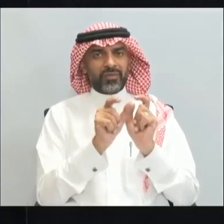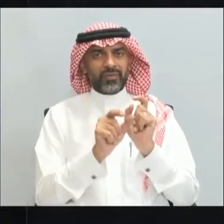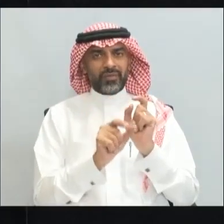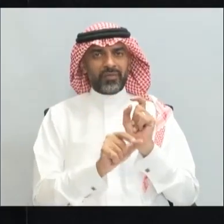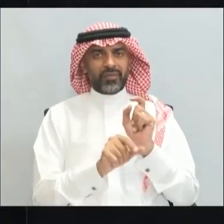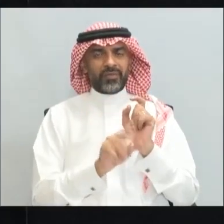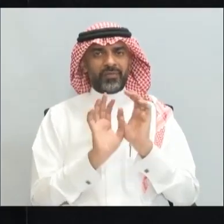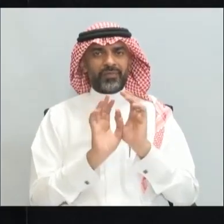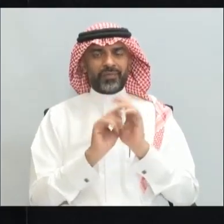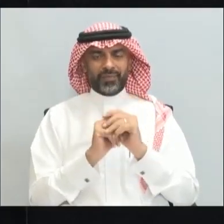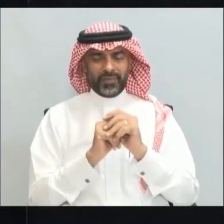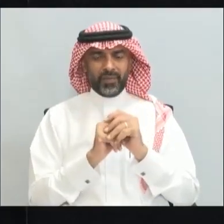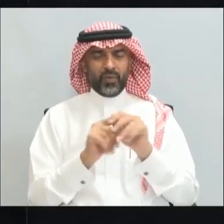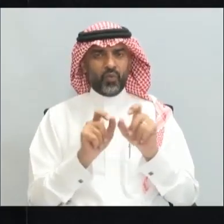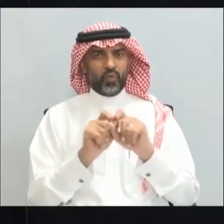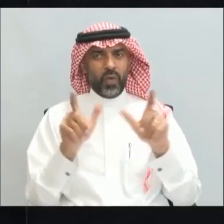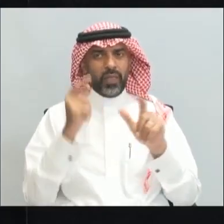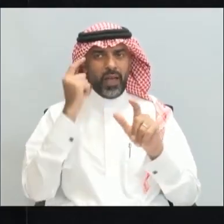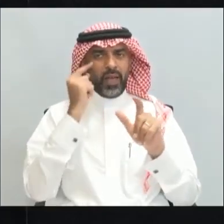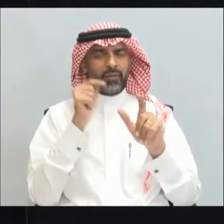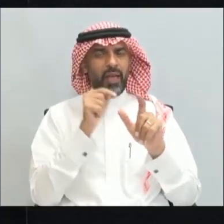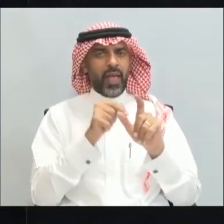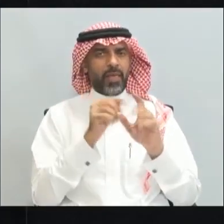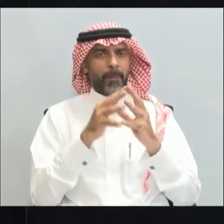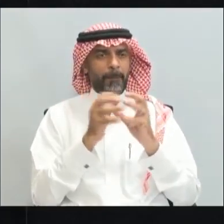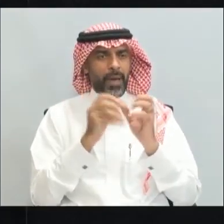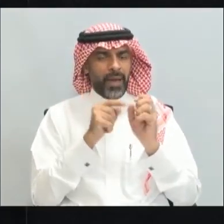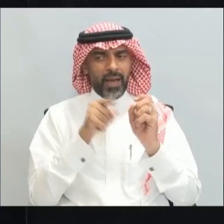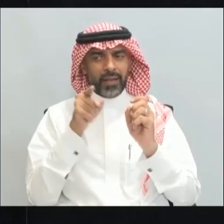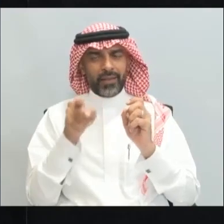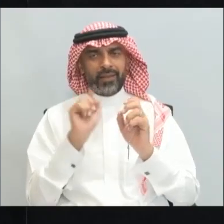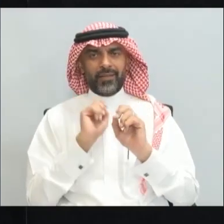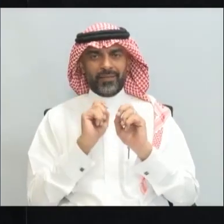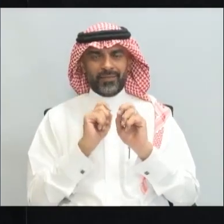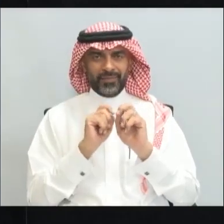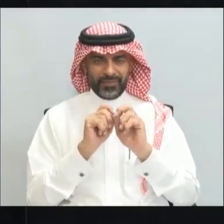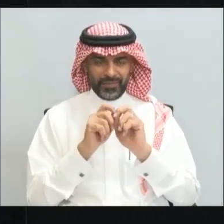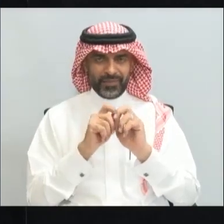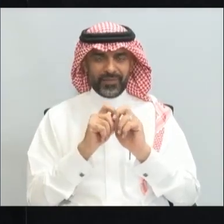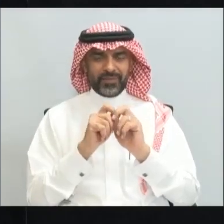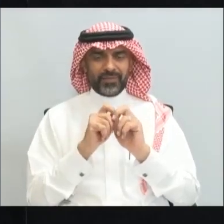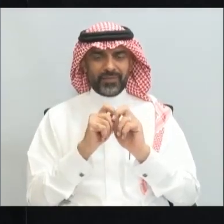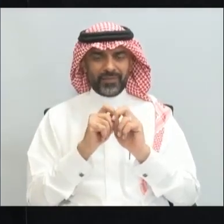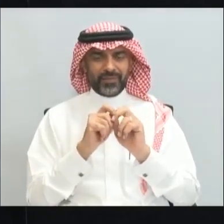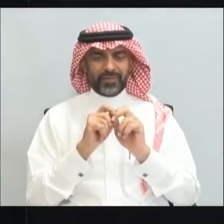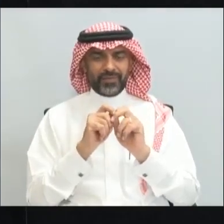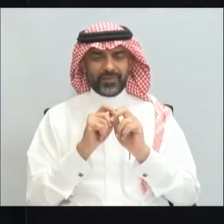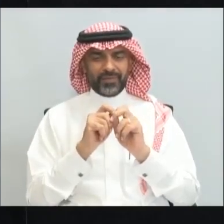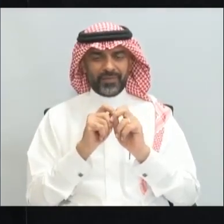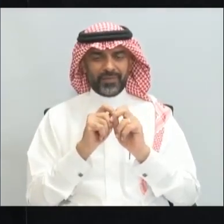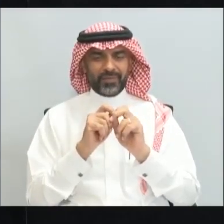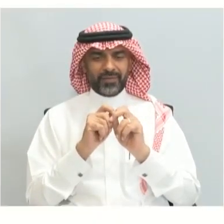ذلك برموز توضح لنا المعاني منها او ما هو موجود على